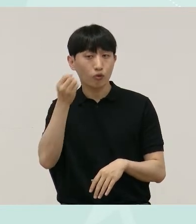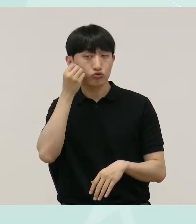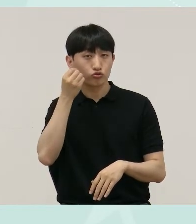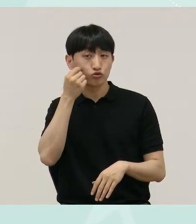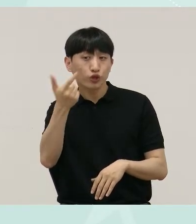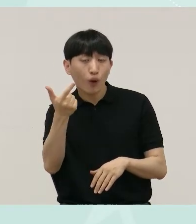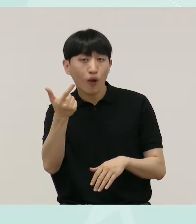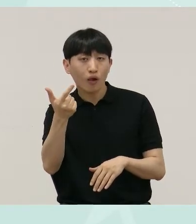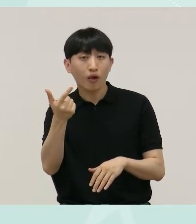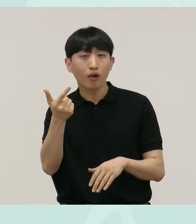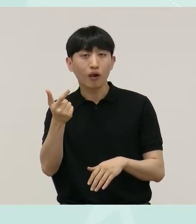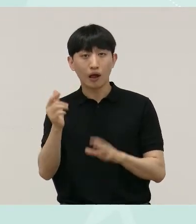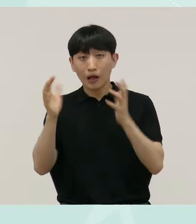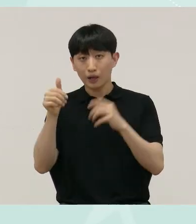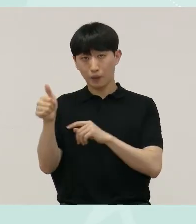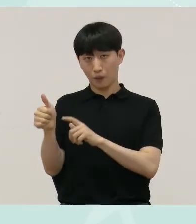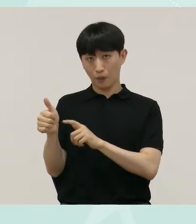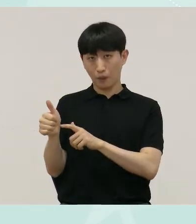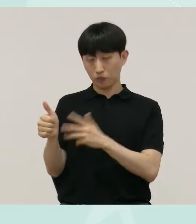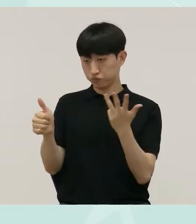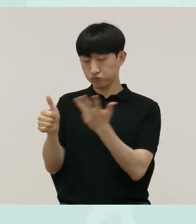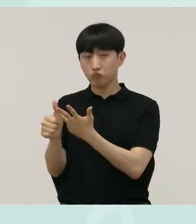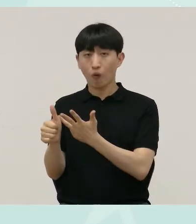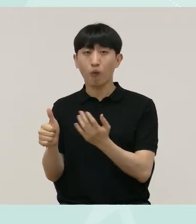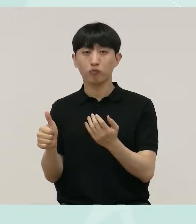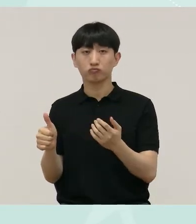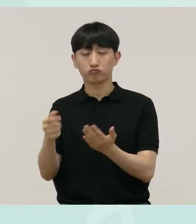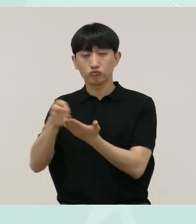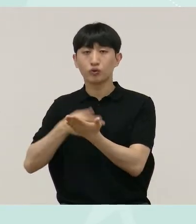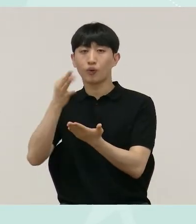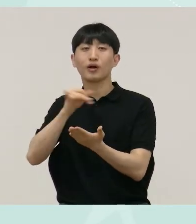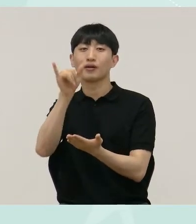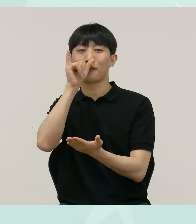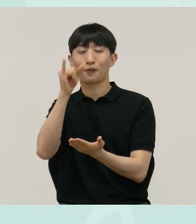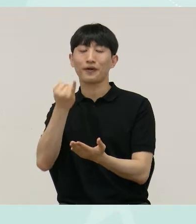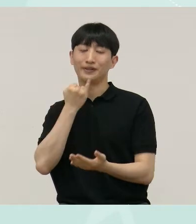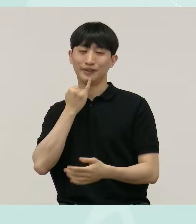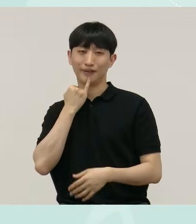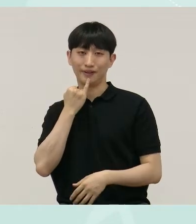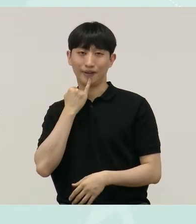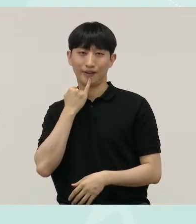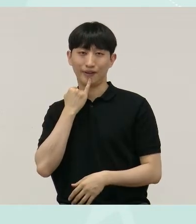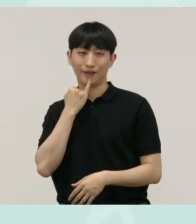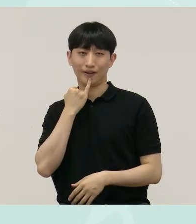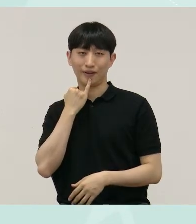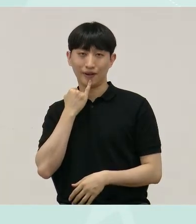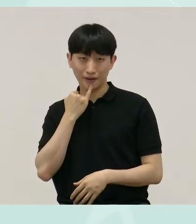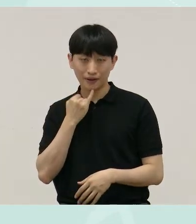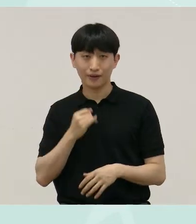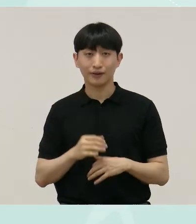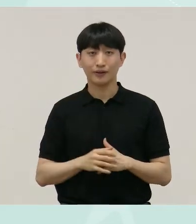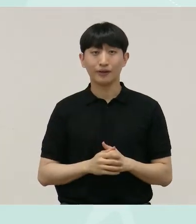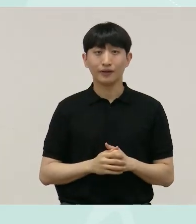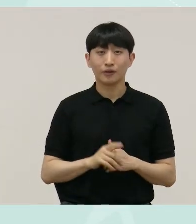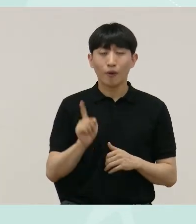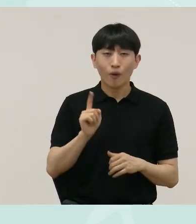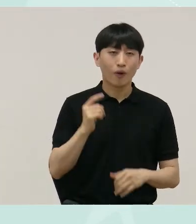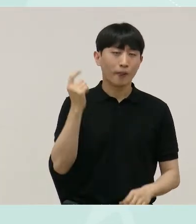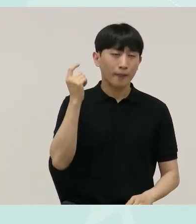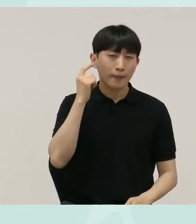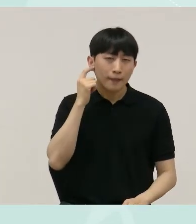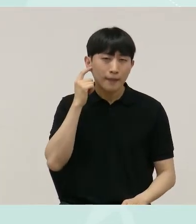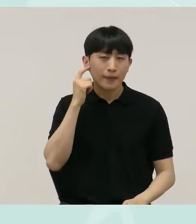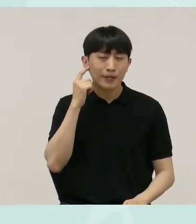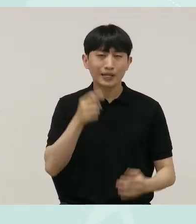좋은 효과의 수술 결과 확인되고 있고요. 그다음에 기존의 수술 환자로 생각을 못했던 심한 달팽이관 기형이나 청신경 결핍